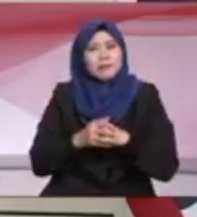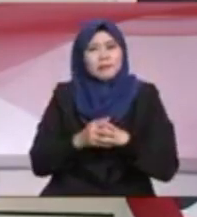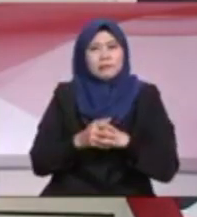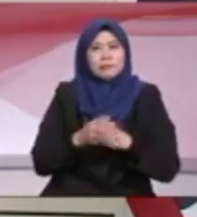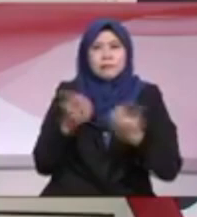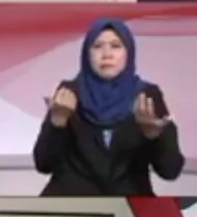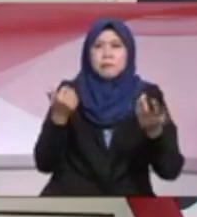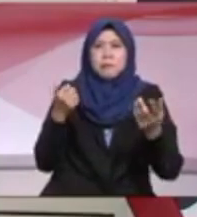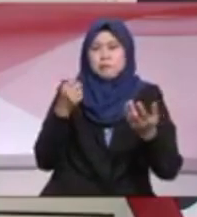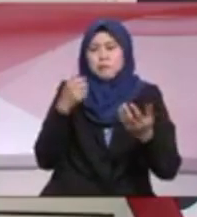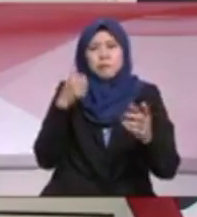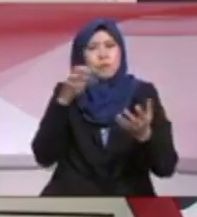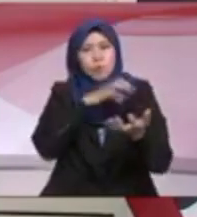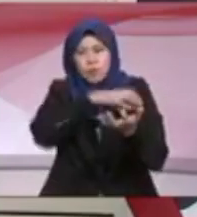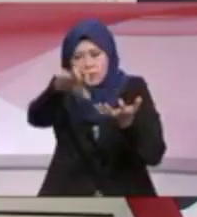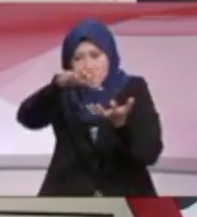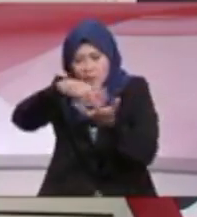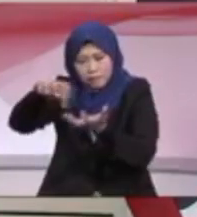vandalism,